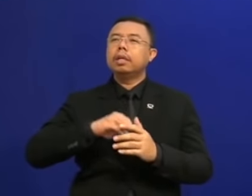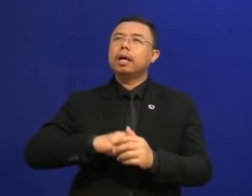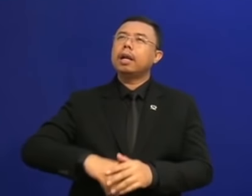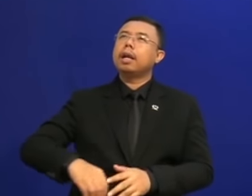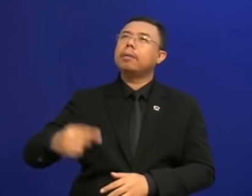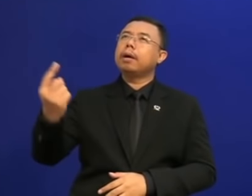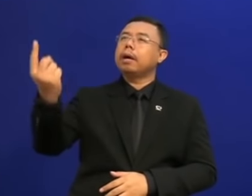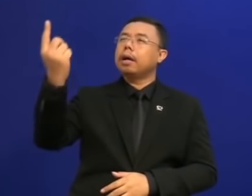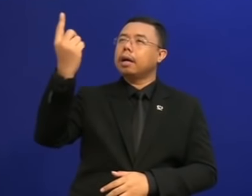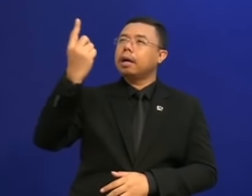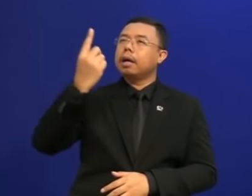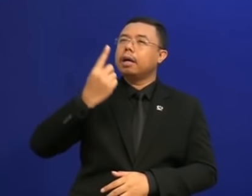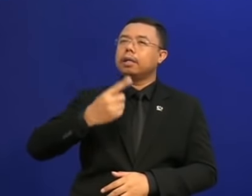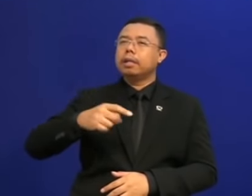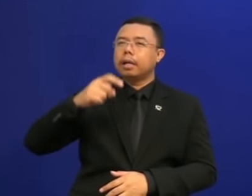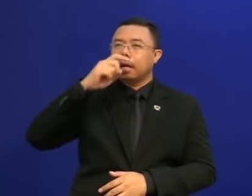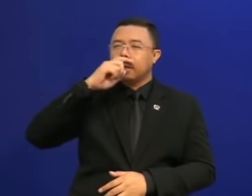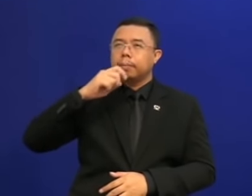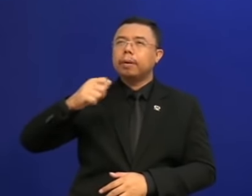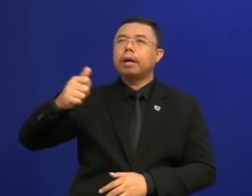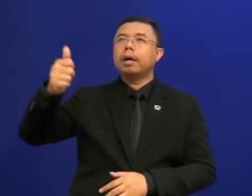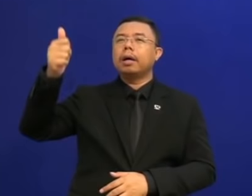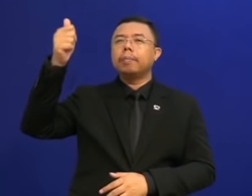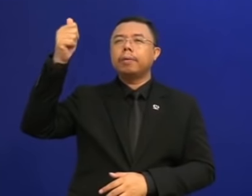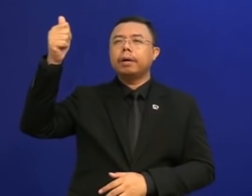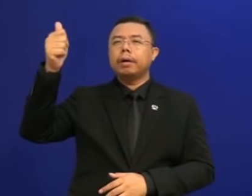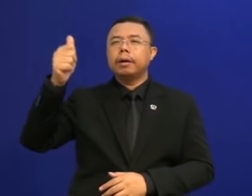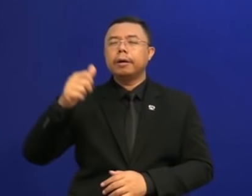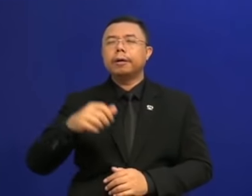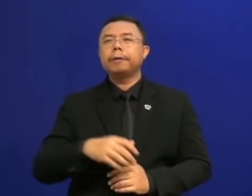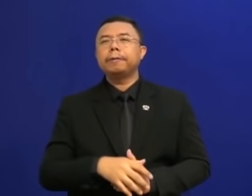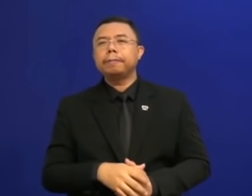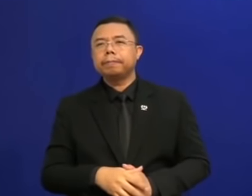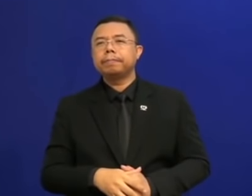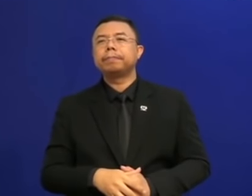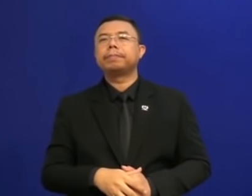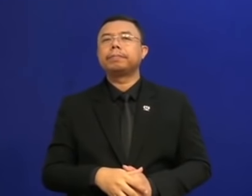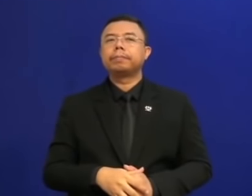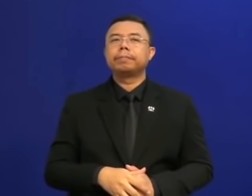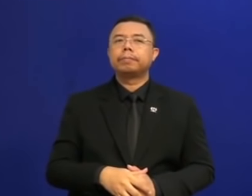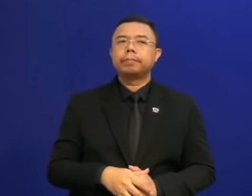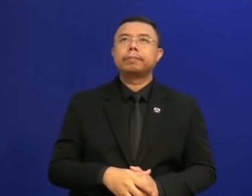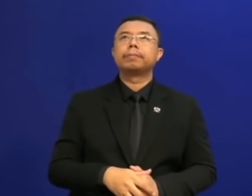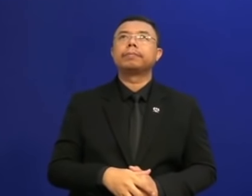di dalam hadirat Bapa.